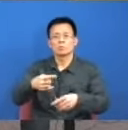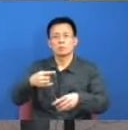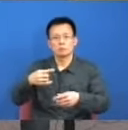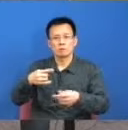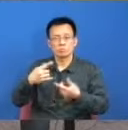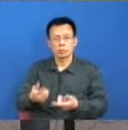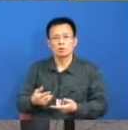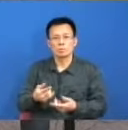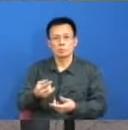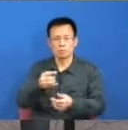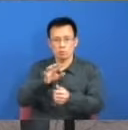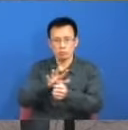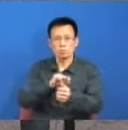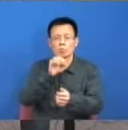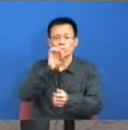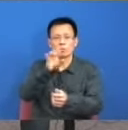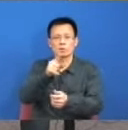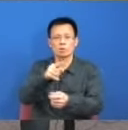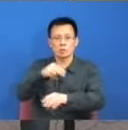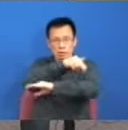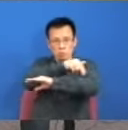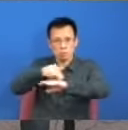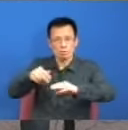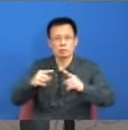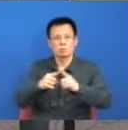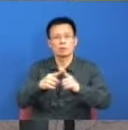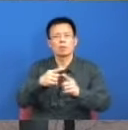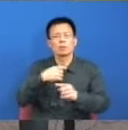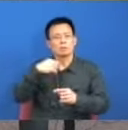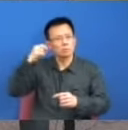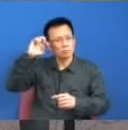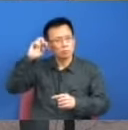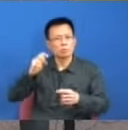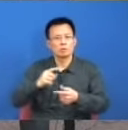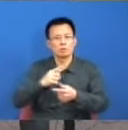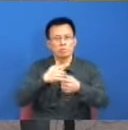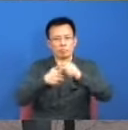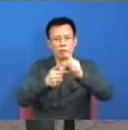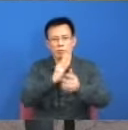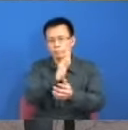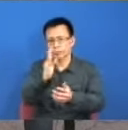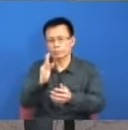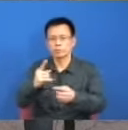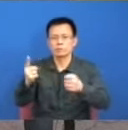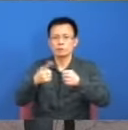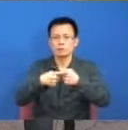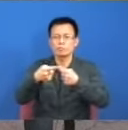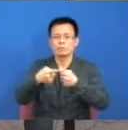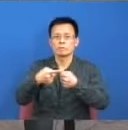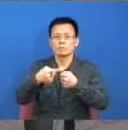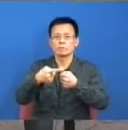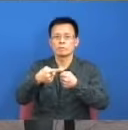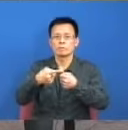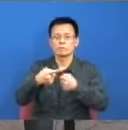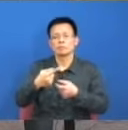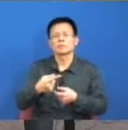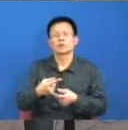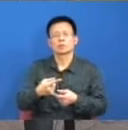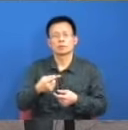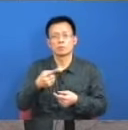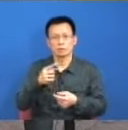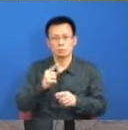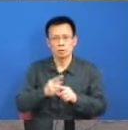到中國就係策劃嘅人需要係諗到啲方法，就第一即雖然話